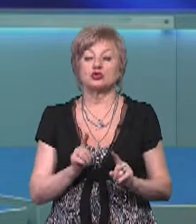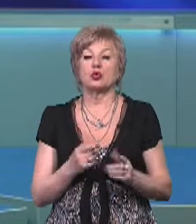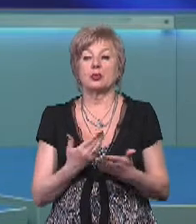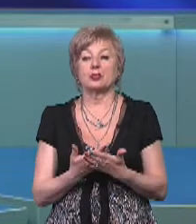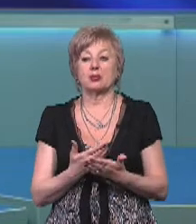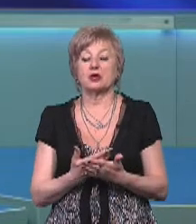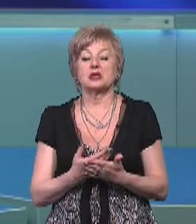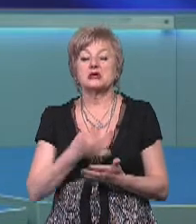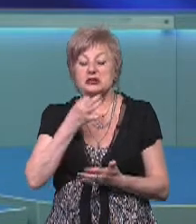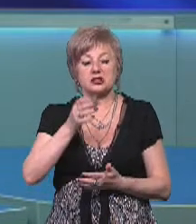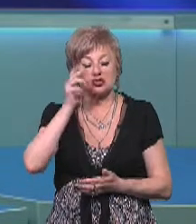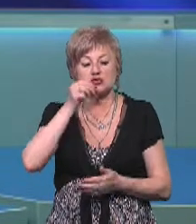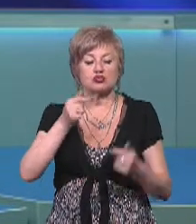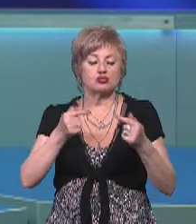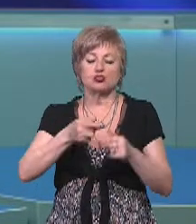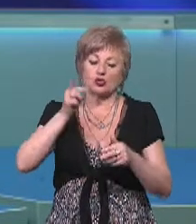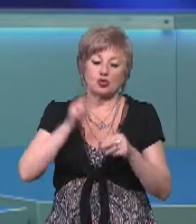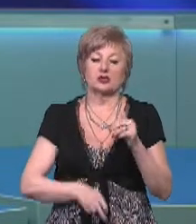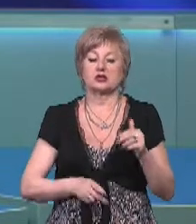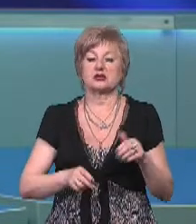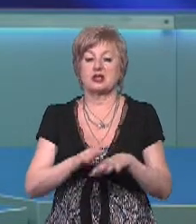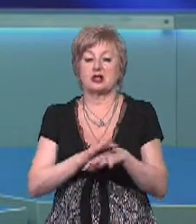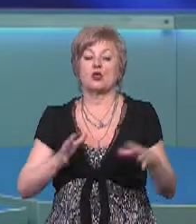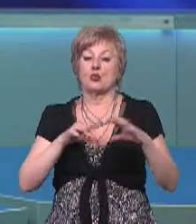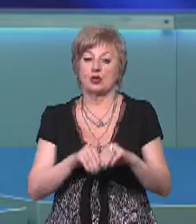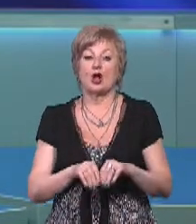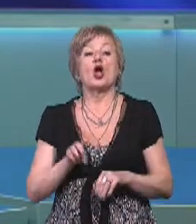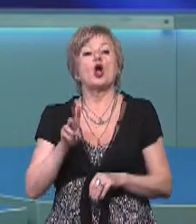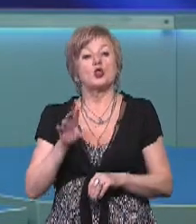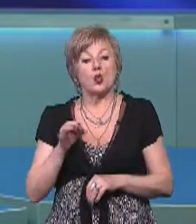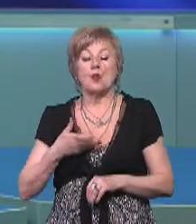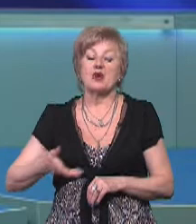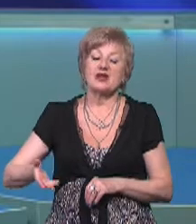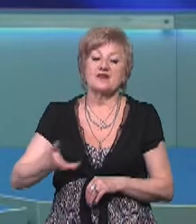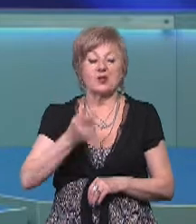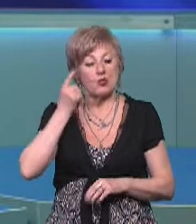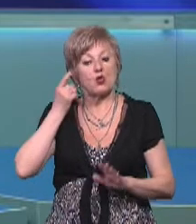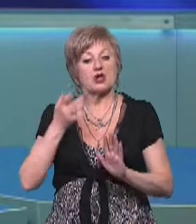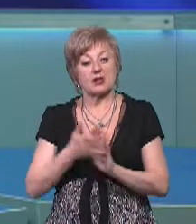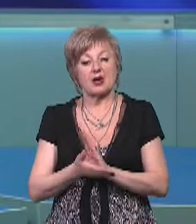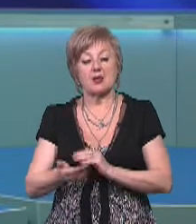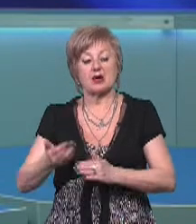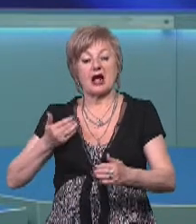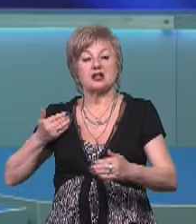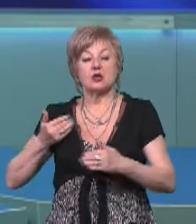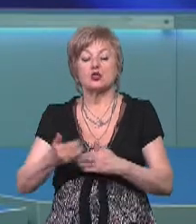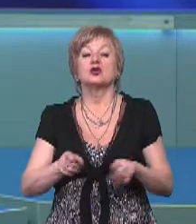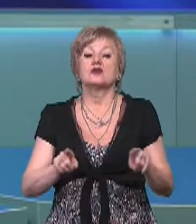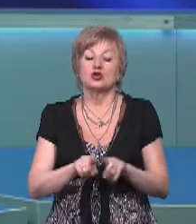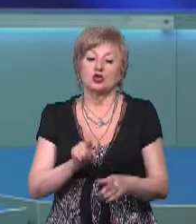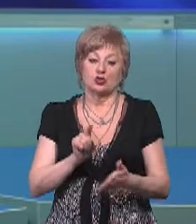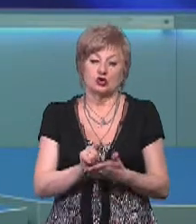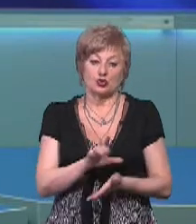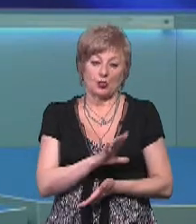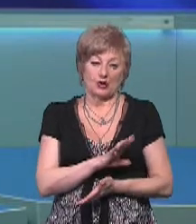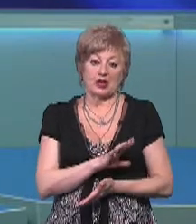б кінцевий термін добровільного об'єднання. Але всі ми розуміємо, що рано чи пізно це має відбутися, що